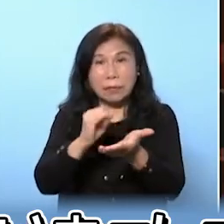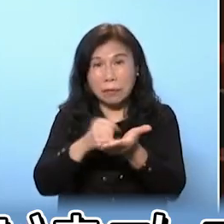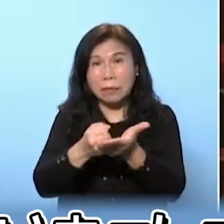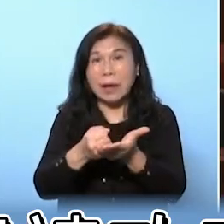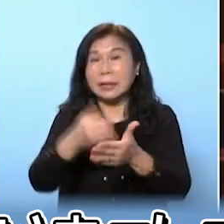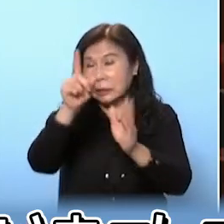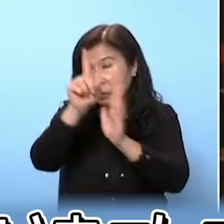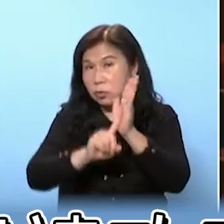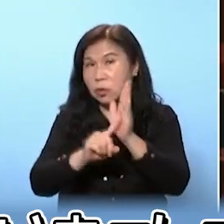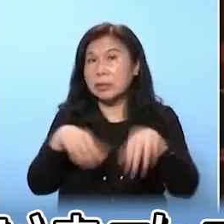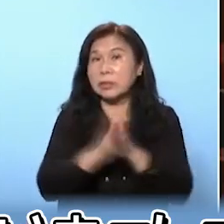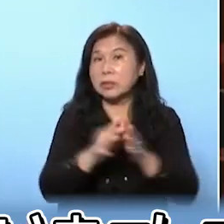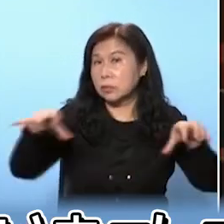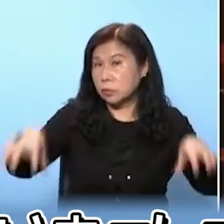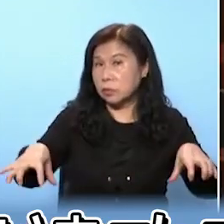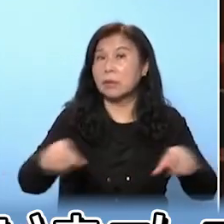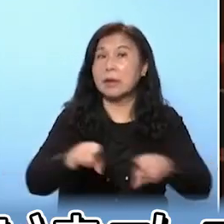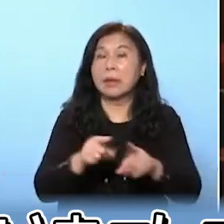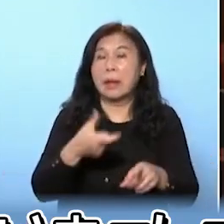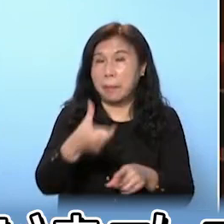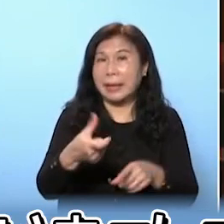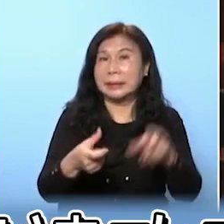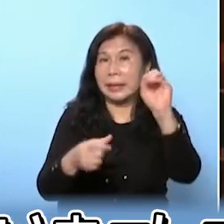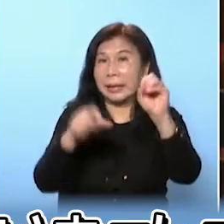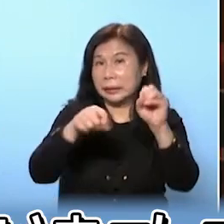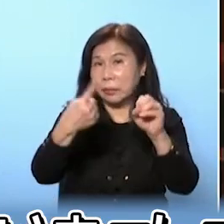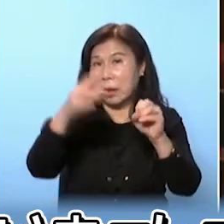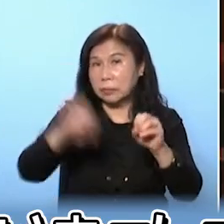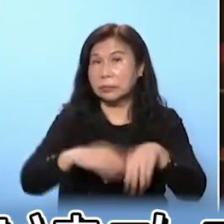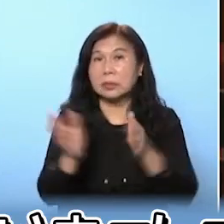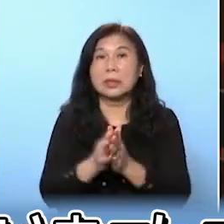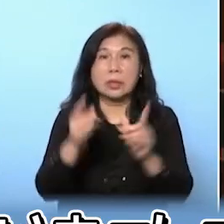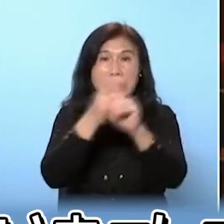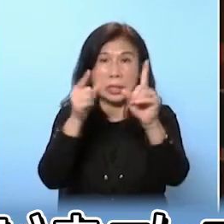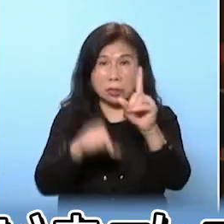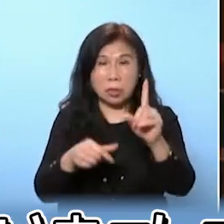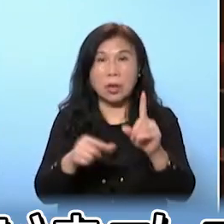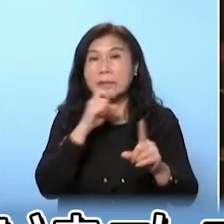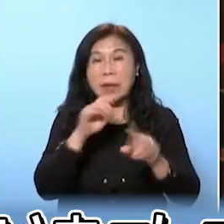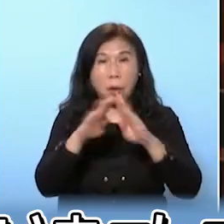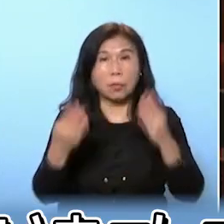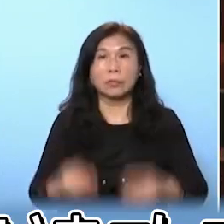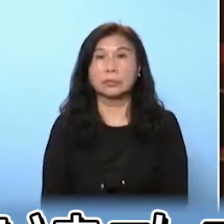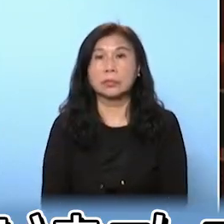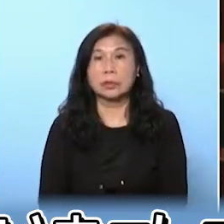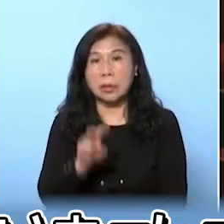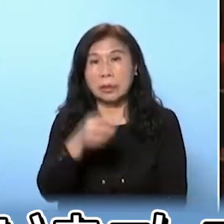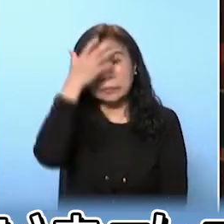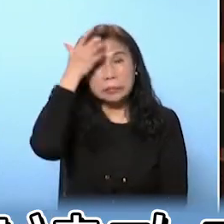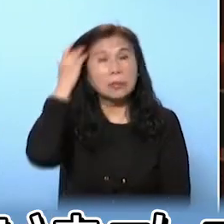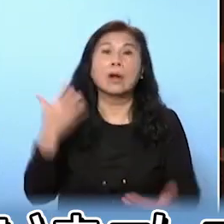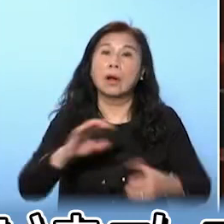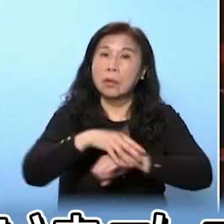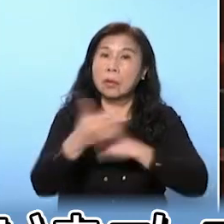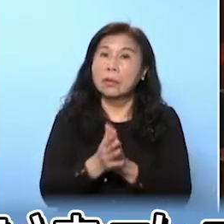下調至買賣雙方各付0.1%，但係並於11月係通過咗立法會亦係生效。但係睇翻而家